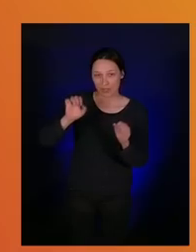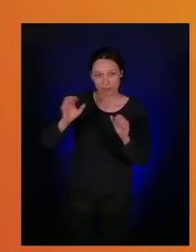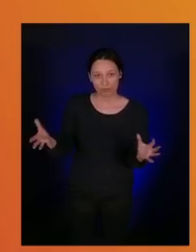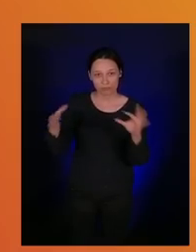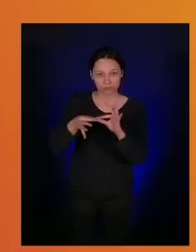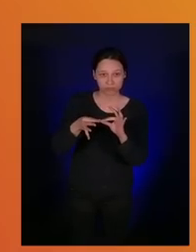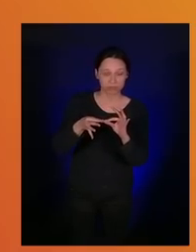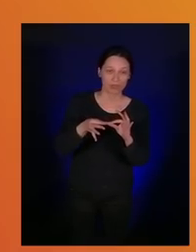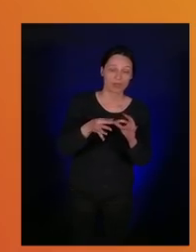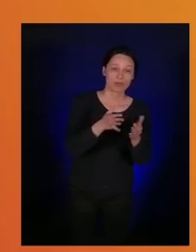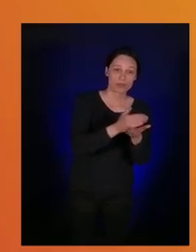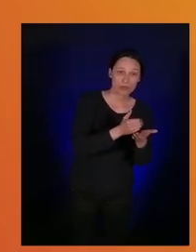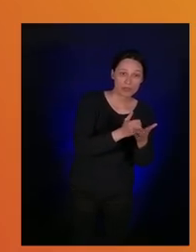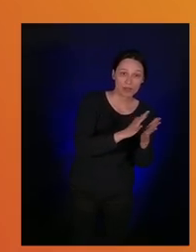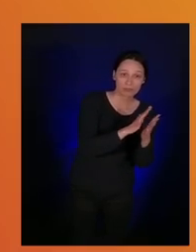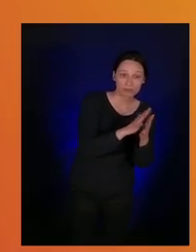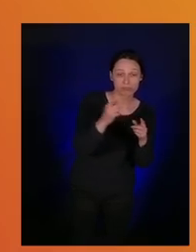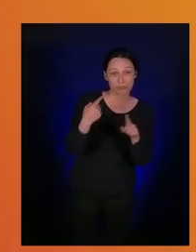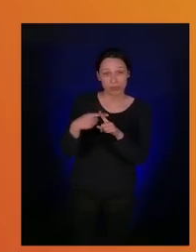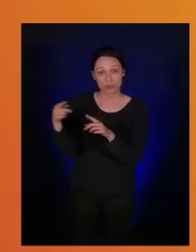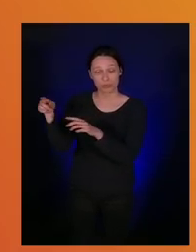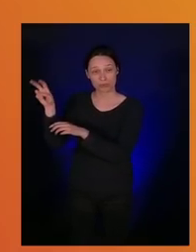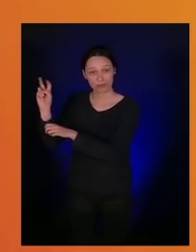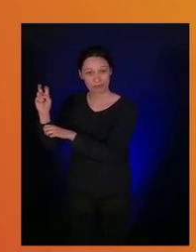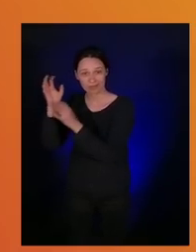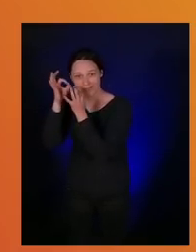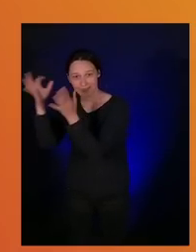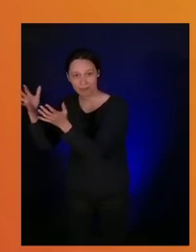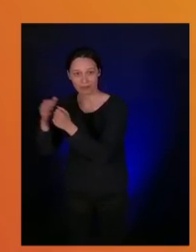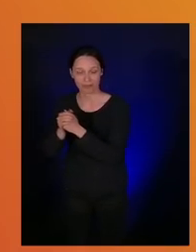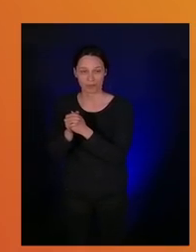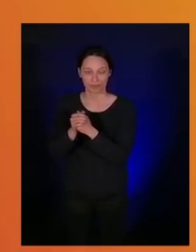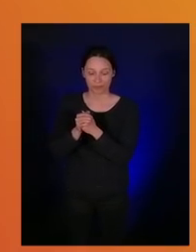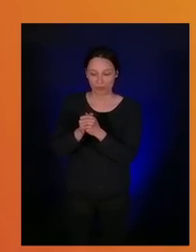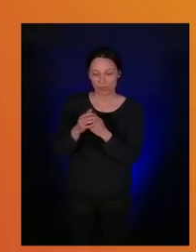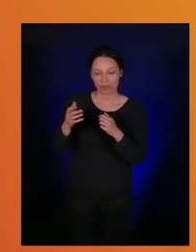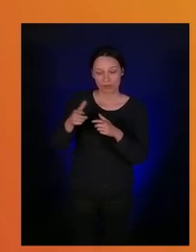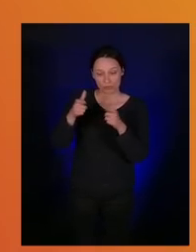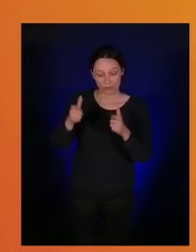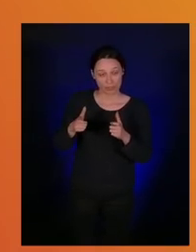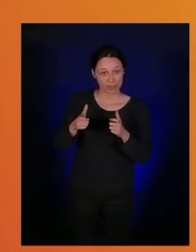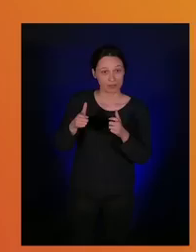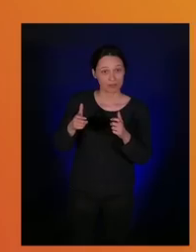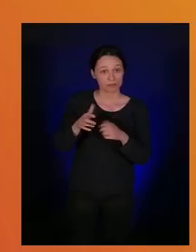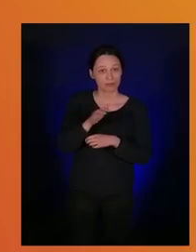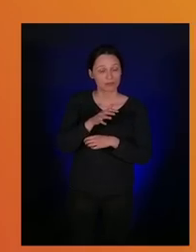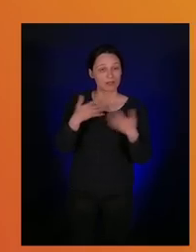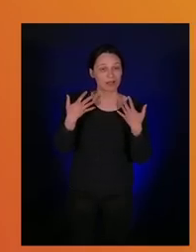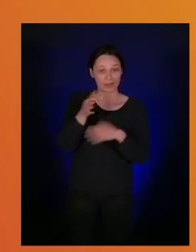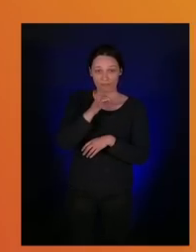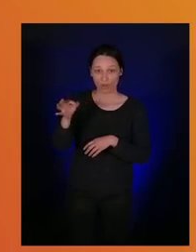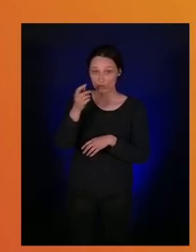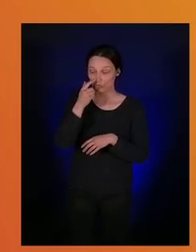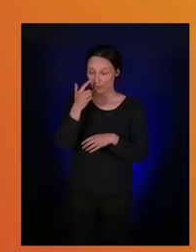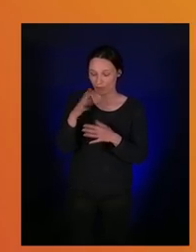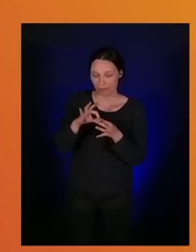et l'environnement. La CGT Air France affirme également que le capitalisme est incompatible avec l'écologie. La CGT Air